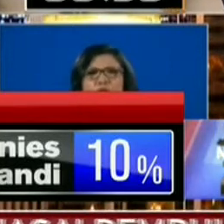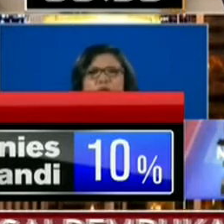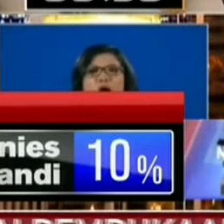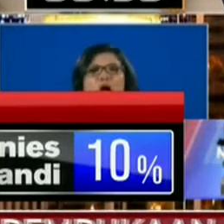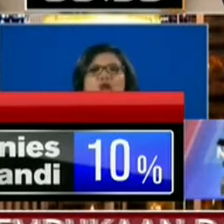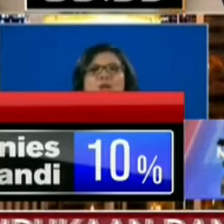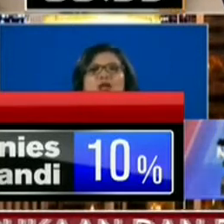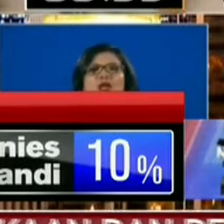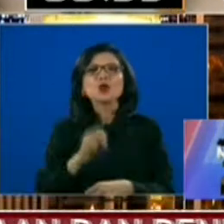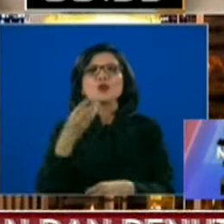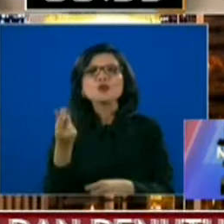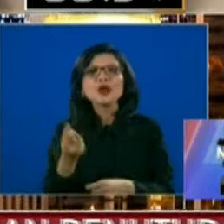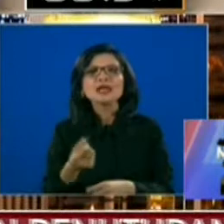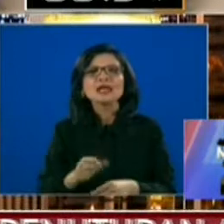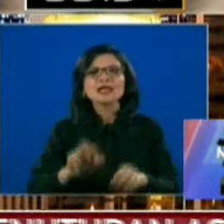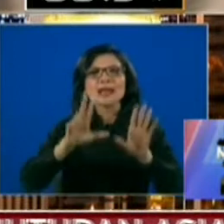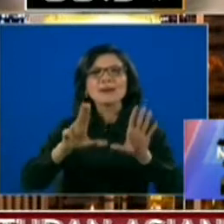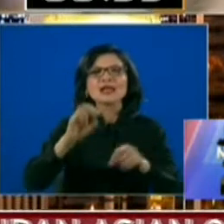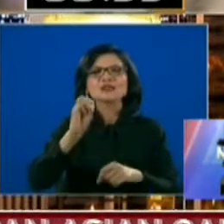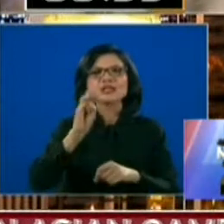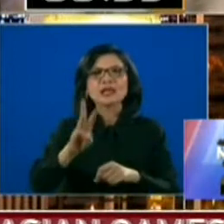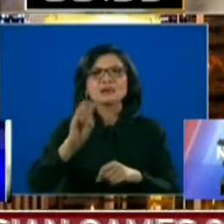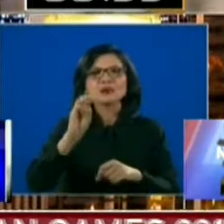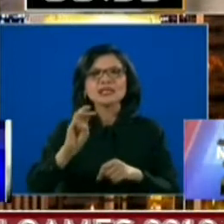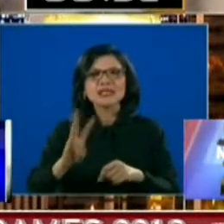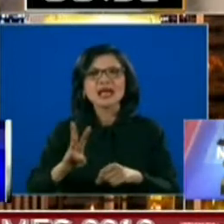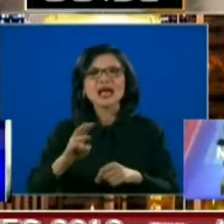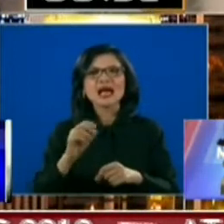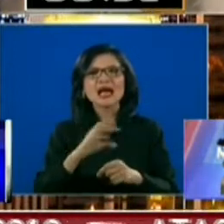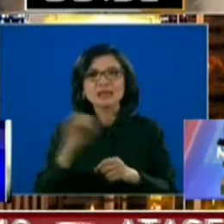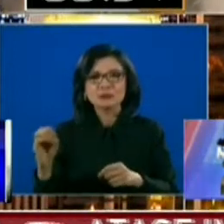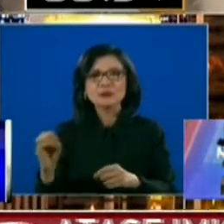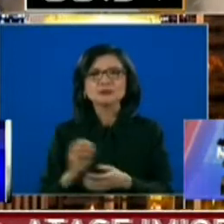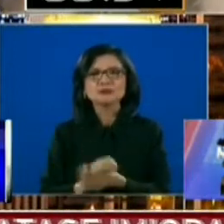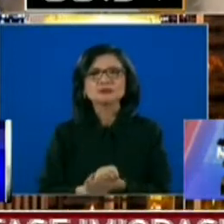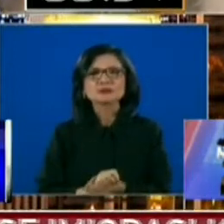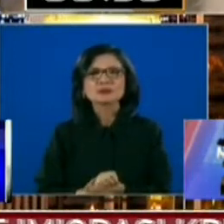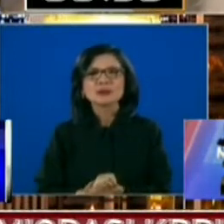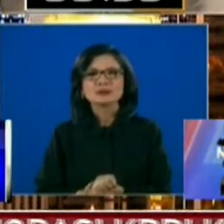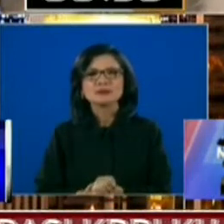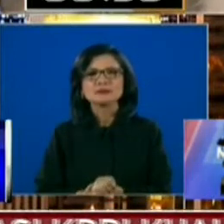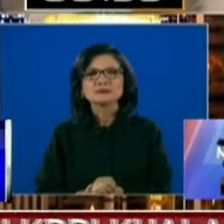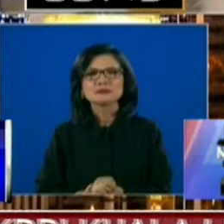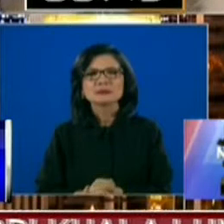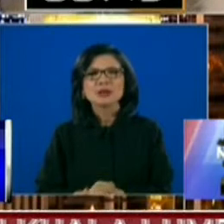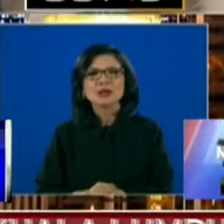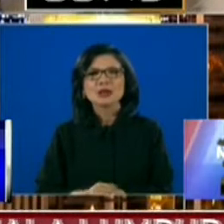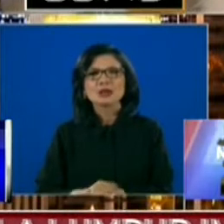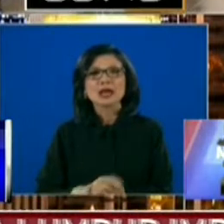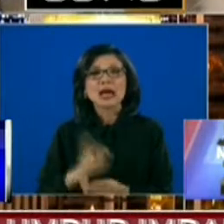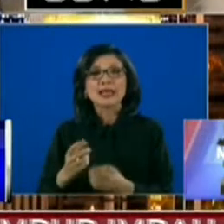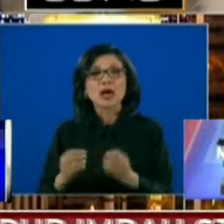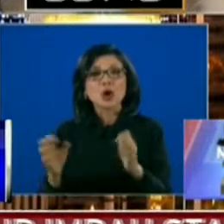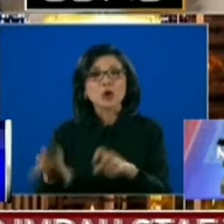mengeluarkan 833.000 per bulan. Ini masalah buat orang yang gajinya pas-pasan 3 juta, karena